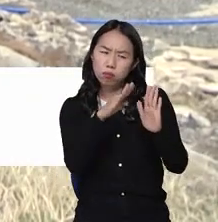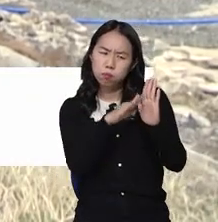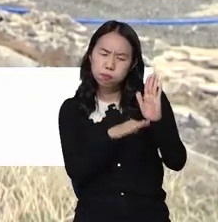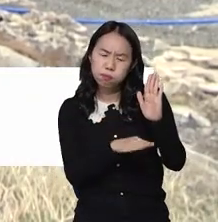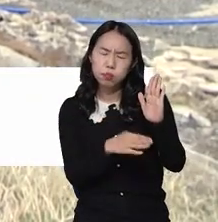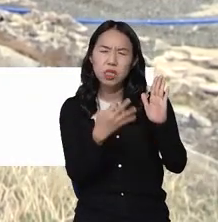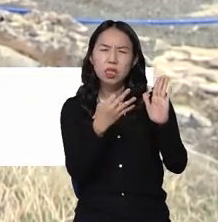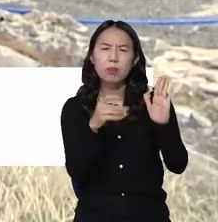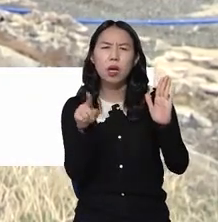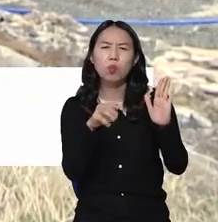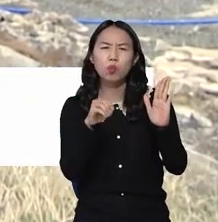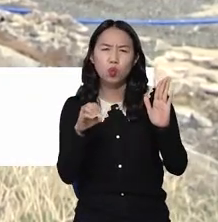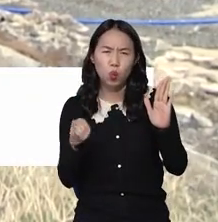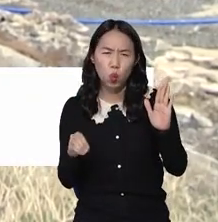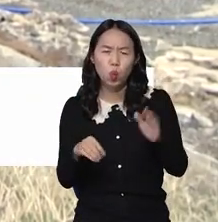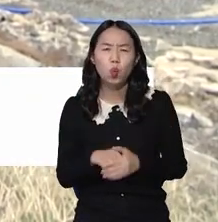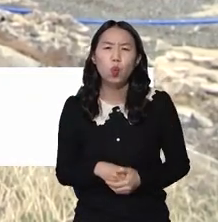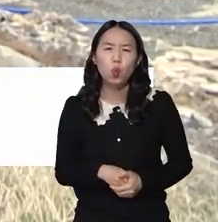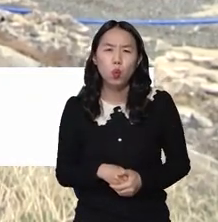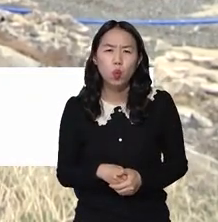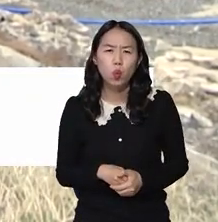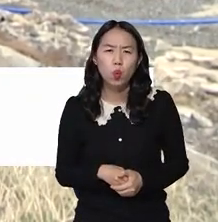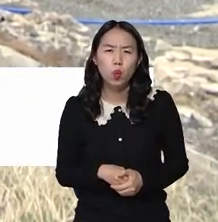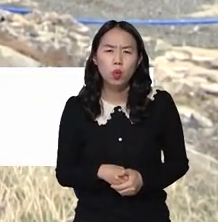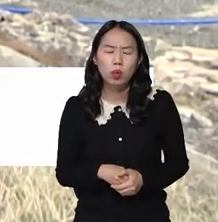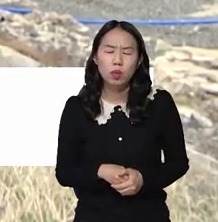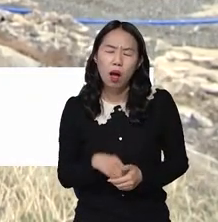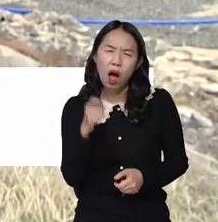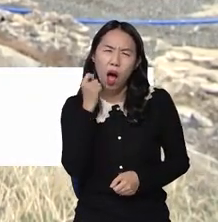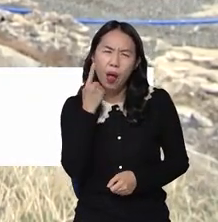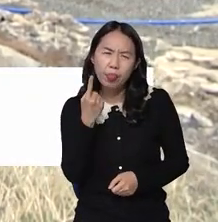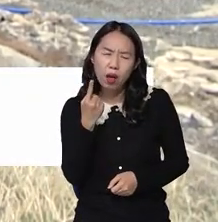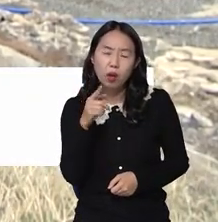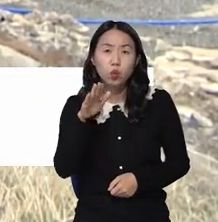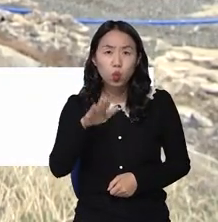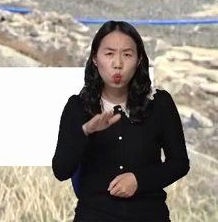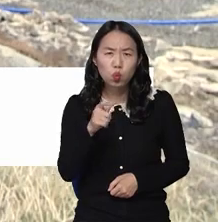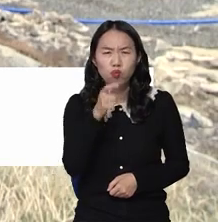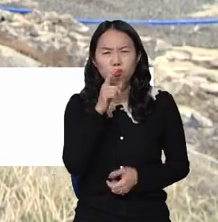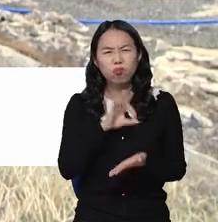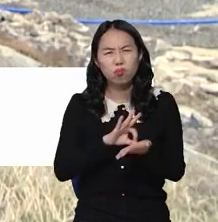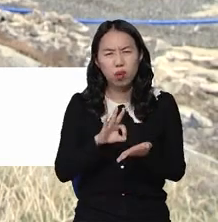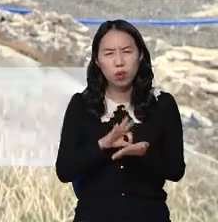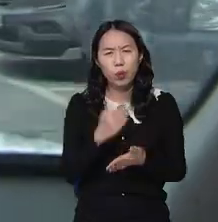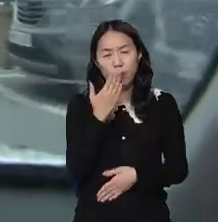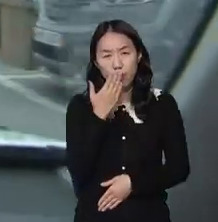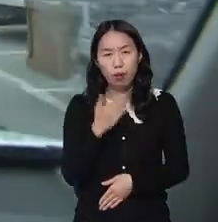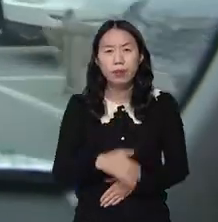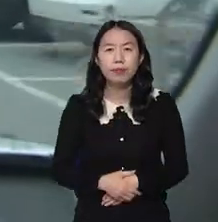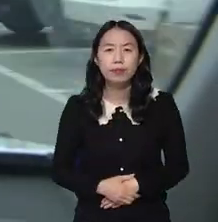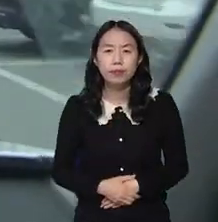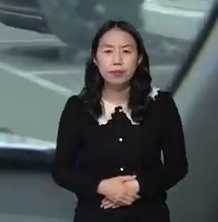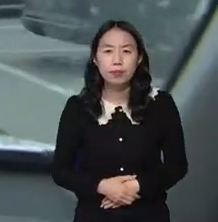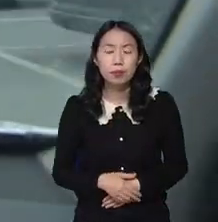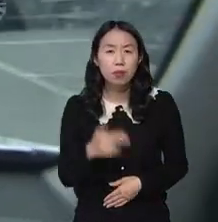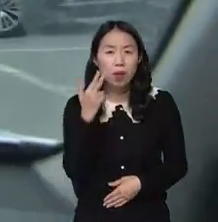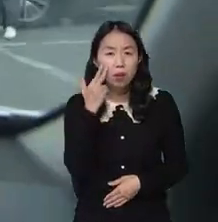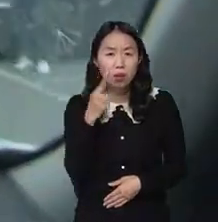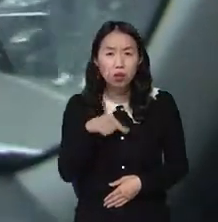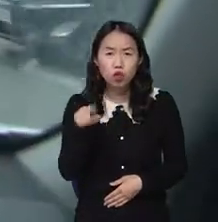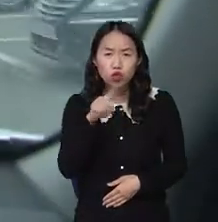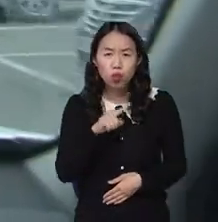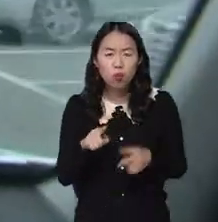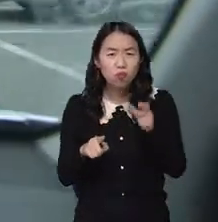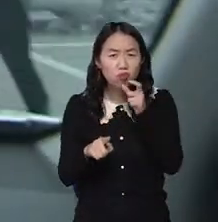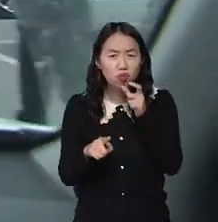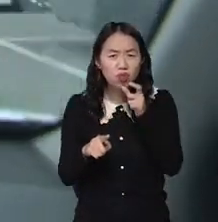14%입니다. 그래서 저희들이 지금 한 달 정도 쓸 수 있는 양인데. 일주일 중 물이